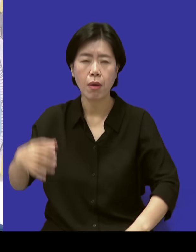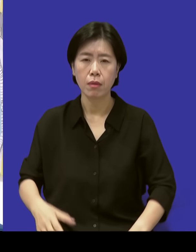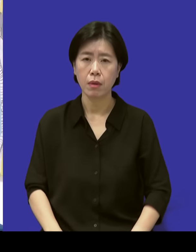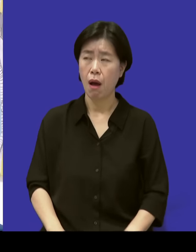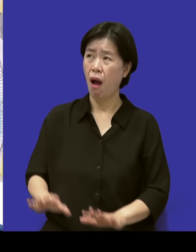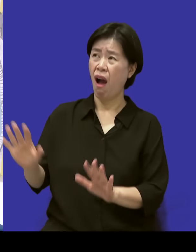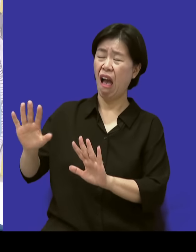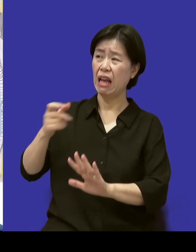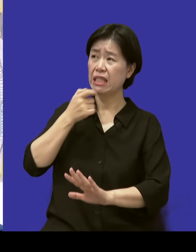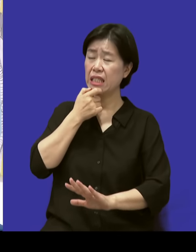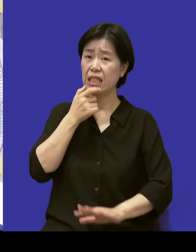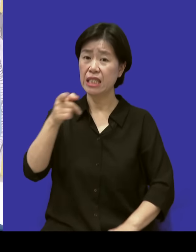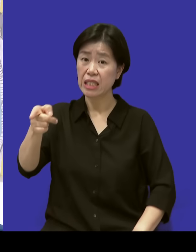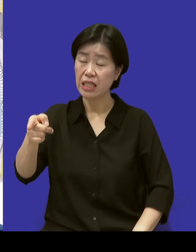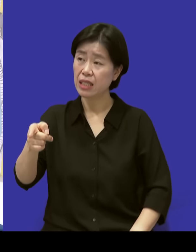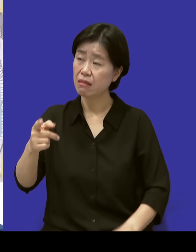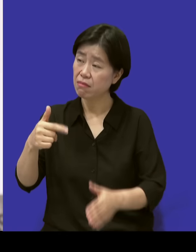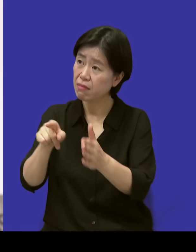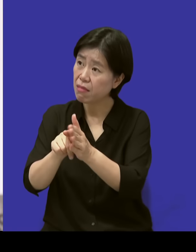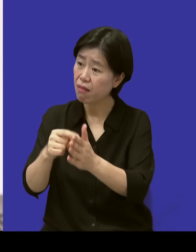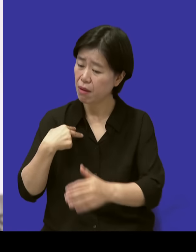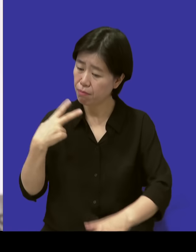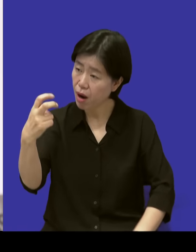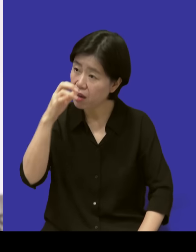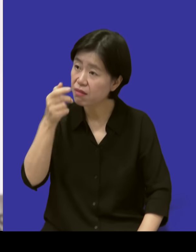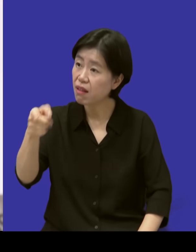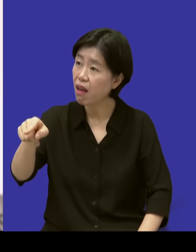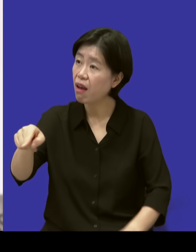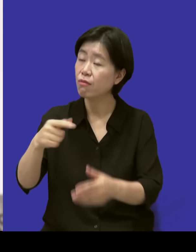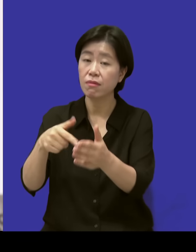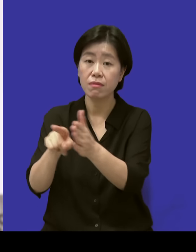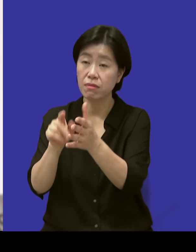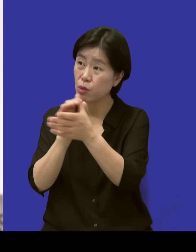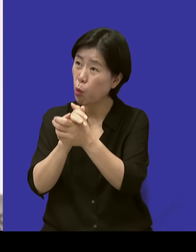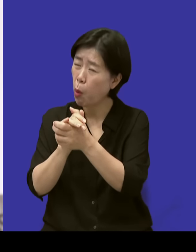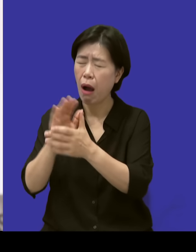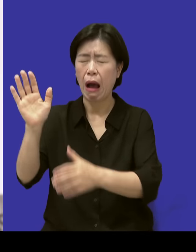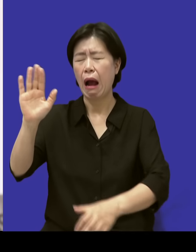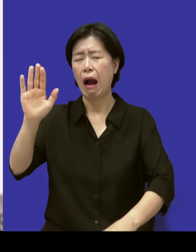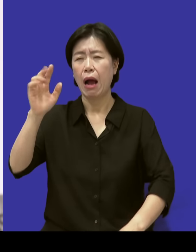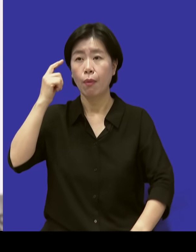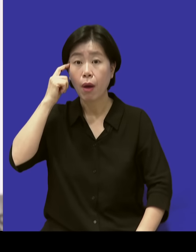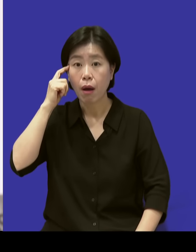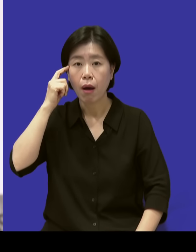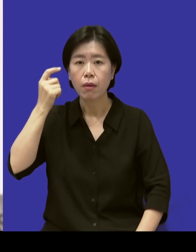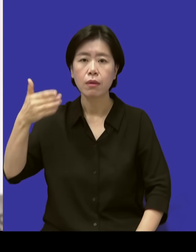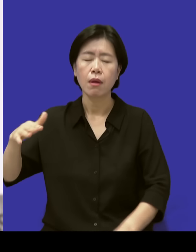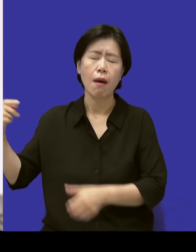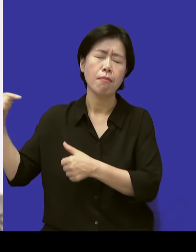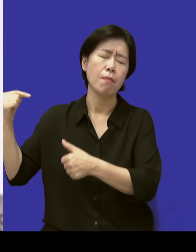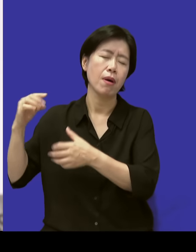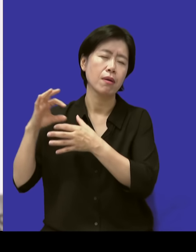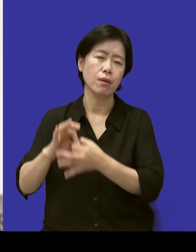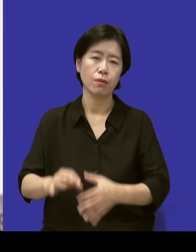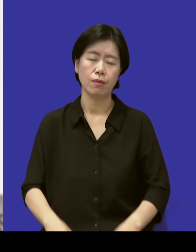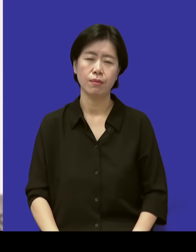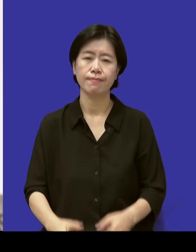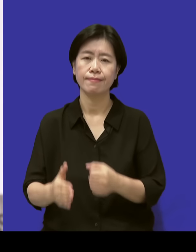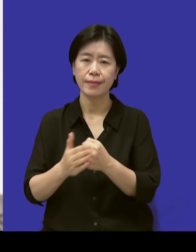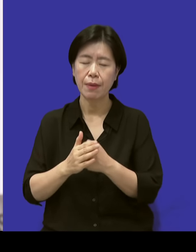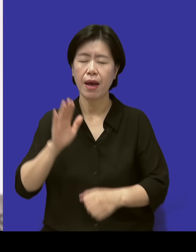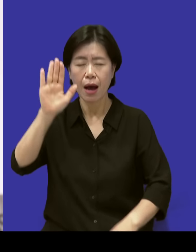이 사람을 위해서 계속 기도하라는 마음을 주셔가지고 이 선배를 위해서 계속 기도했어요. 이 선배가 예수님 믿었으면 좋겠다. 이 선배가